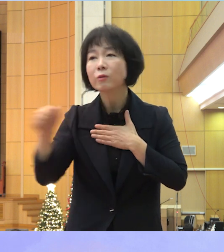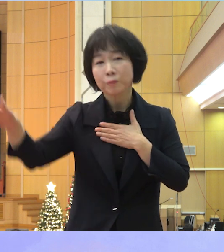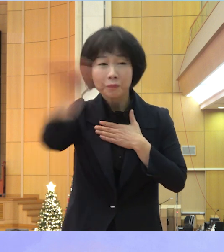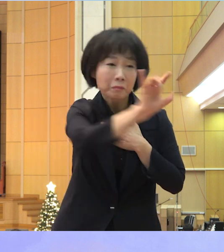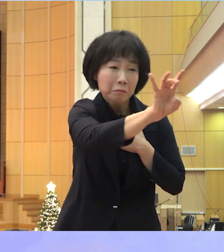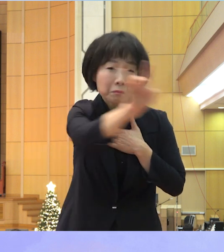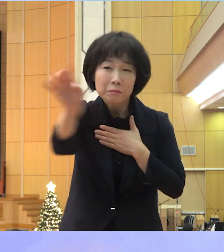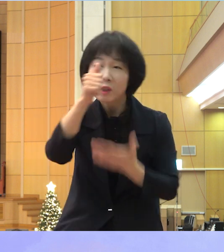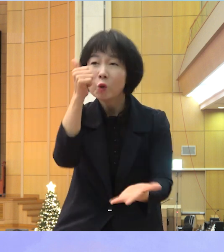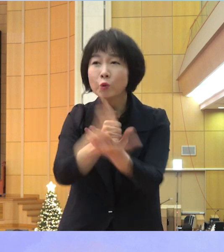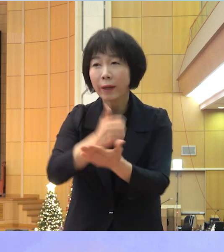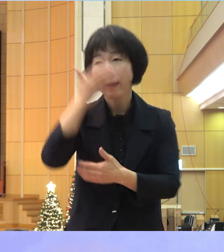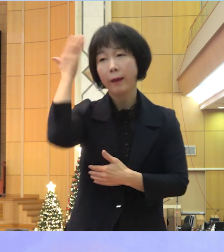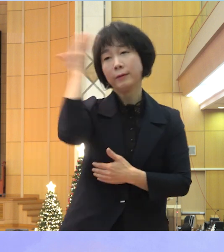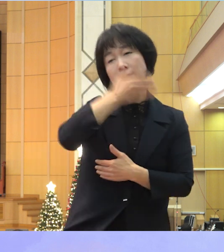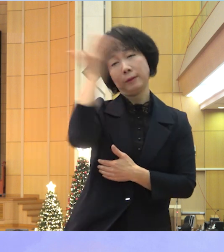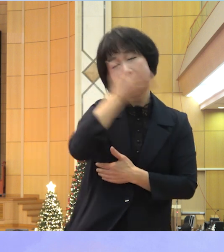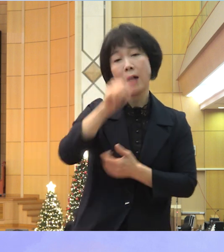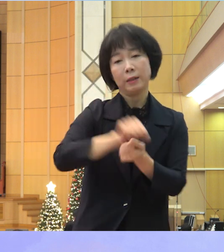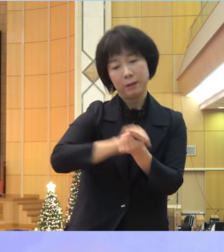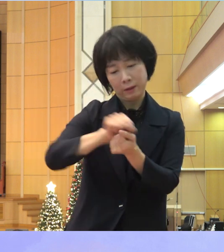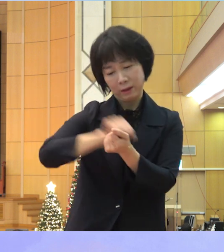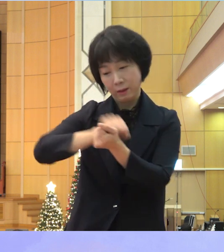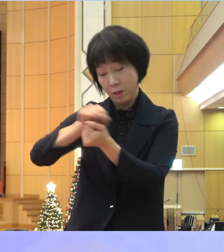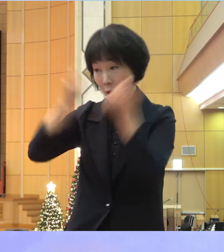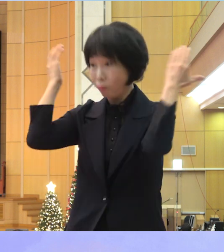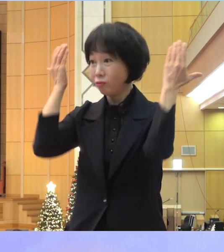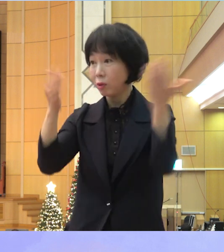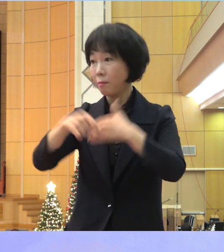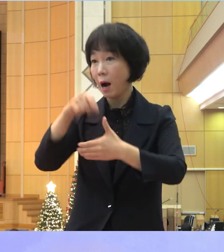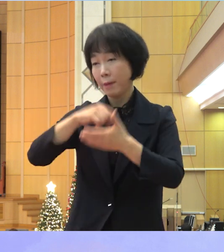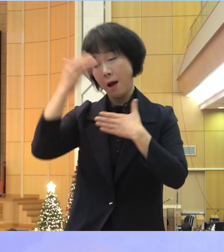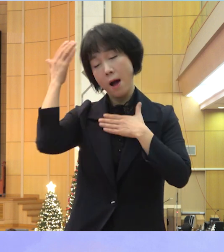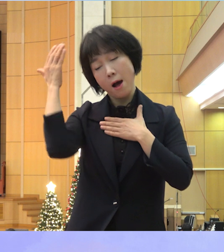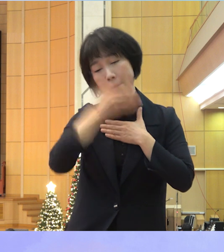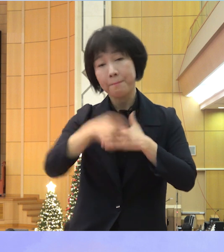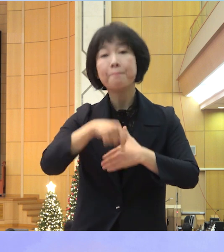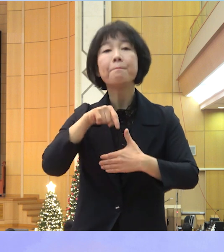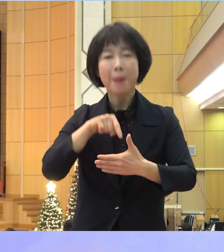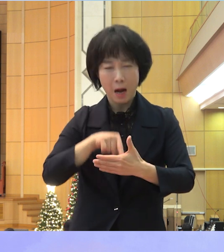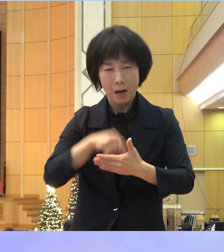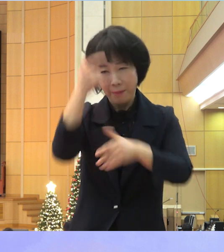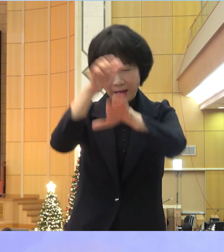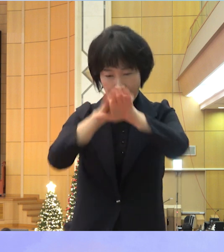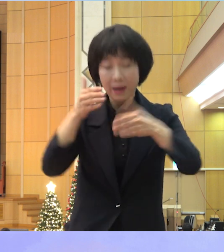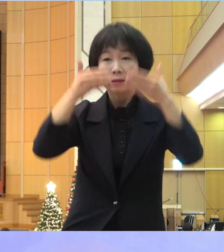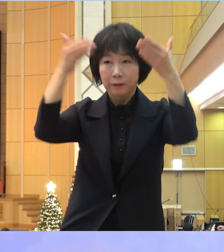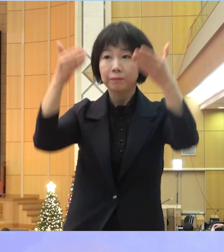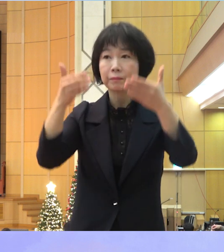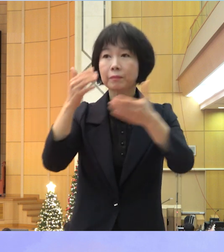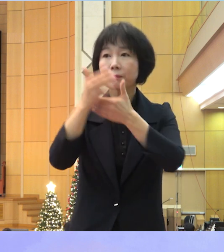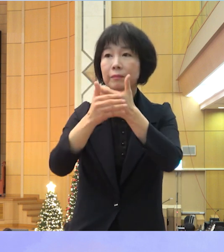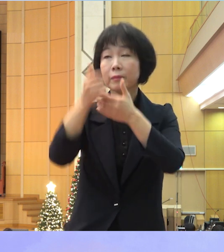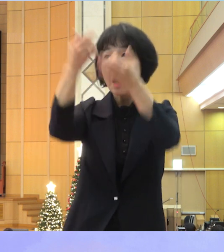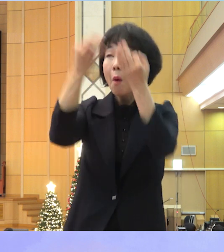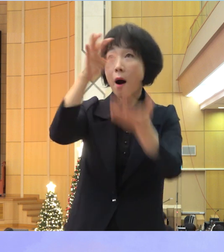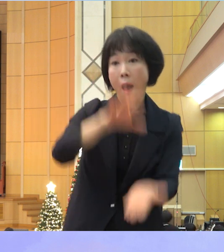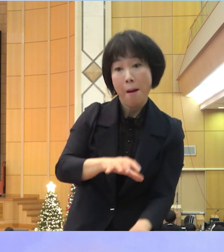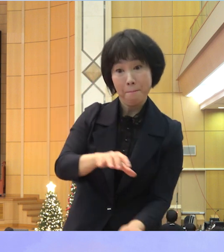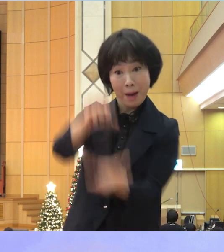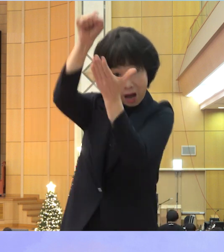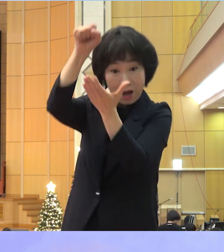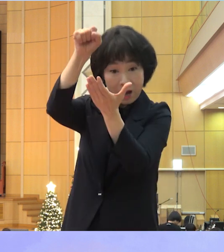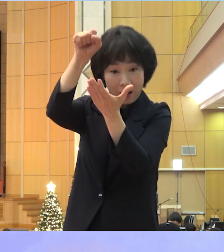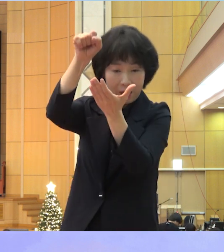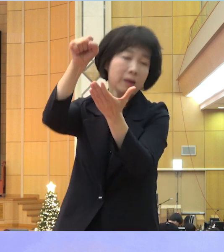보혈로 깨끗하게 씻어주셔서 정결한 몸과 마음으로 이 시간 예배를 드릴 때에 아벨의